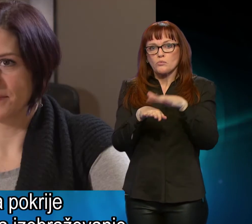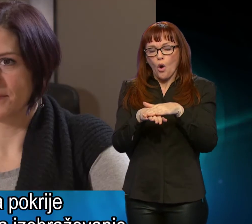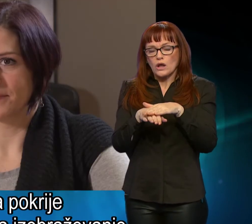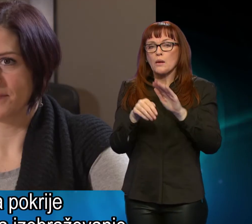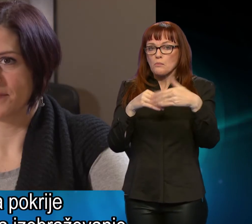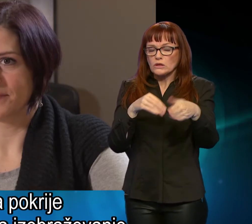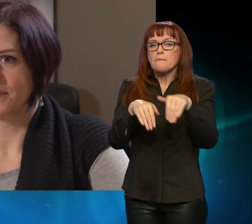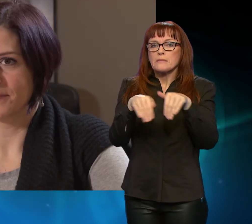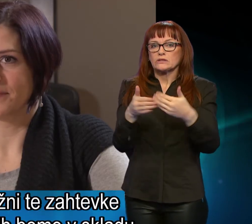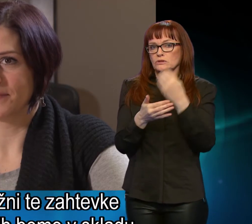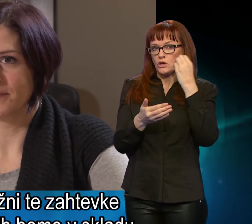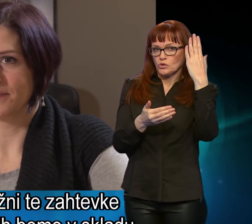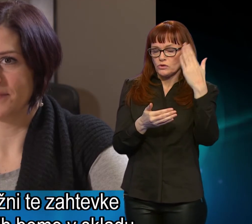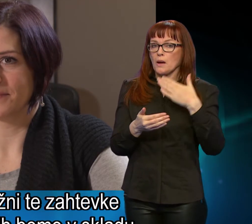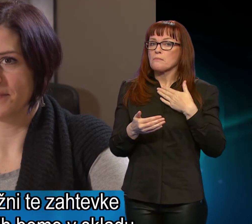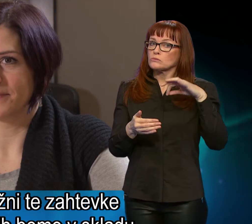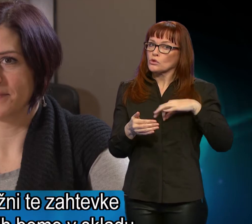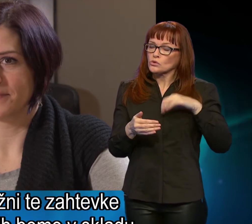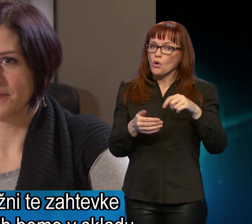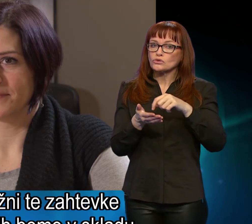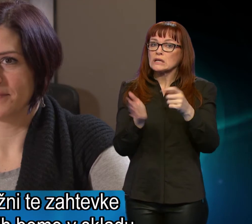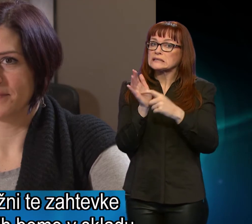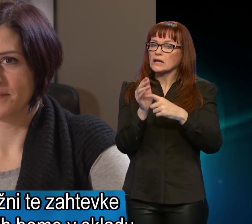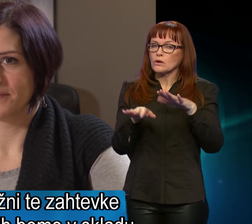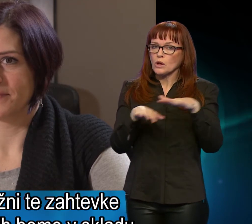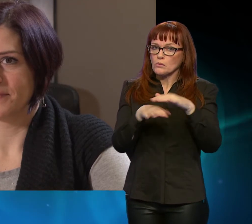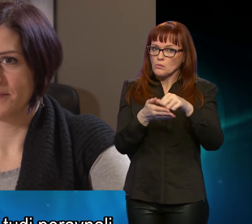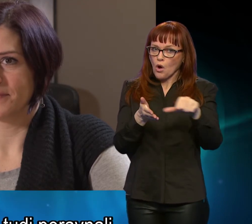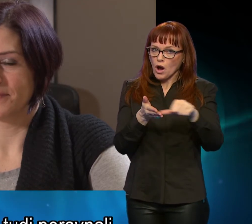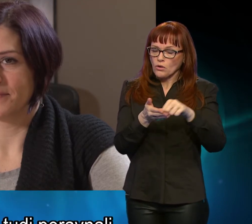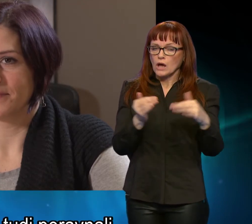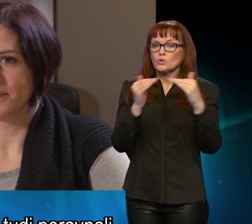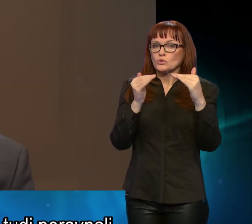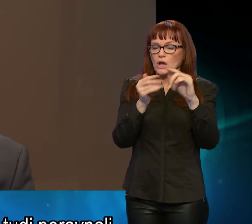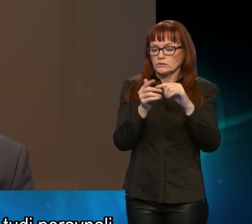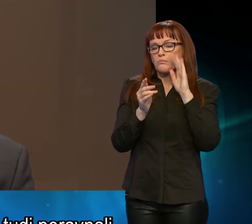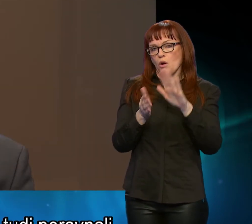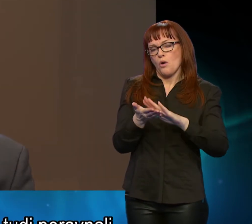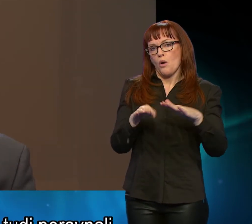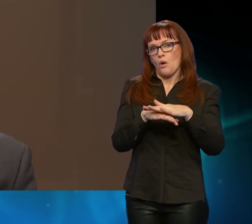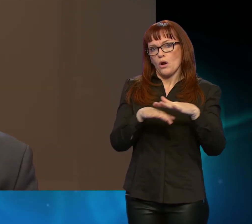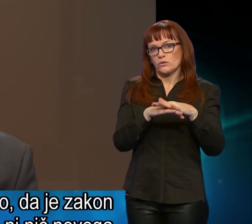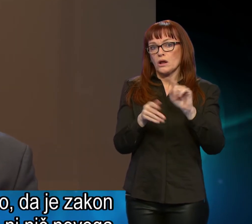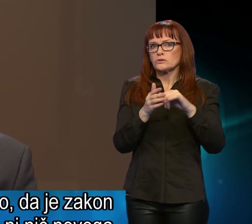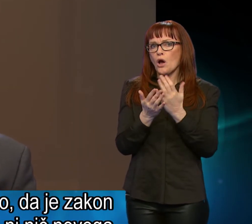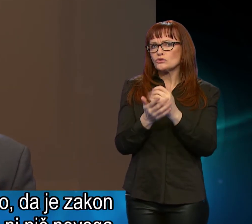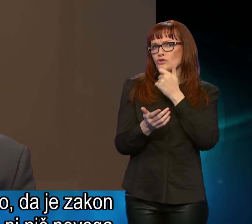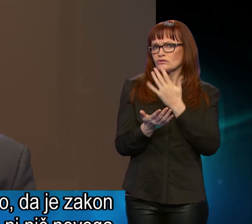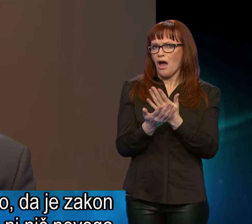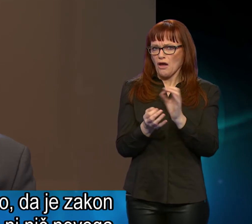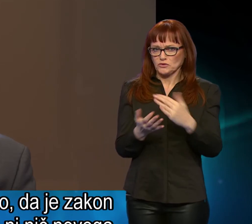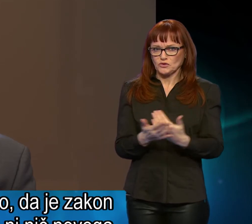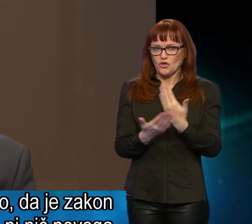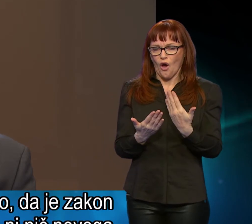za izobraževanje. Mi smo dolžni te zahtevke poravnati in mi bomo tudi v skladu z zakonom poravnali. Glede na to, da je zakon že kar star, da ni nič